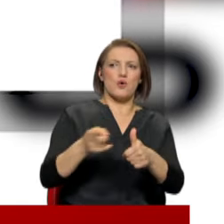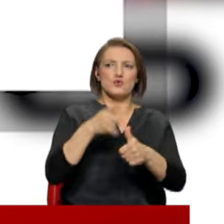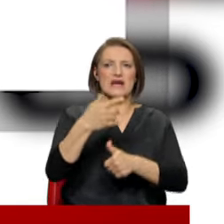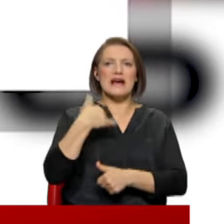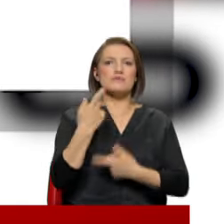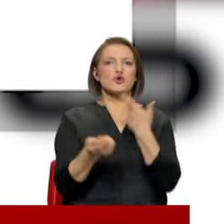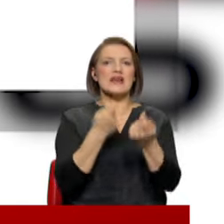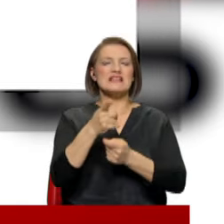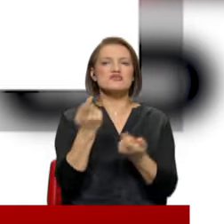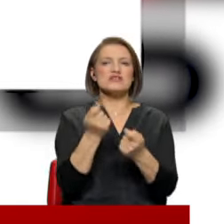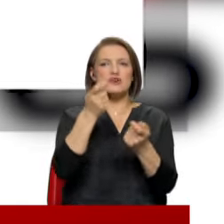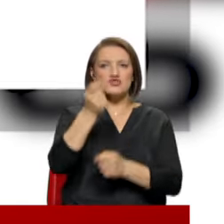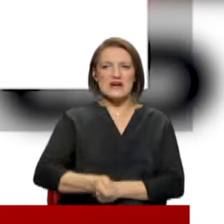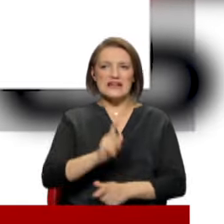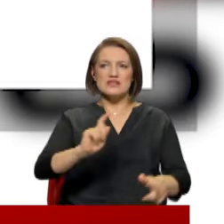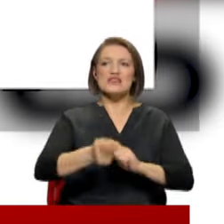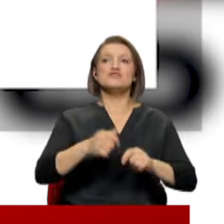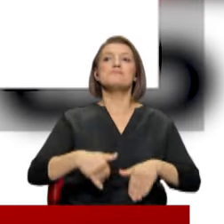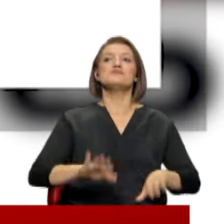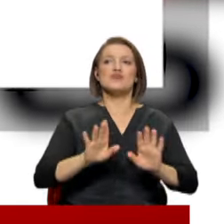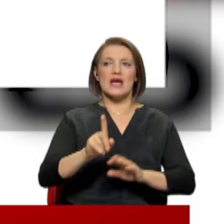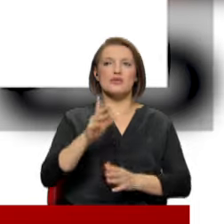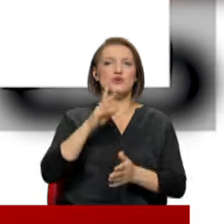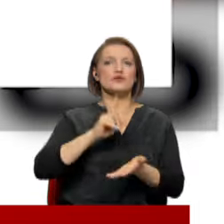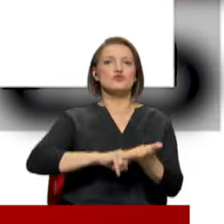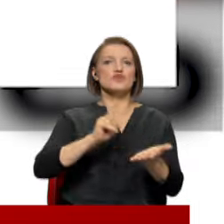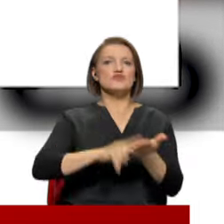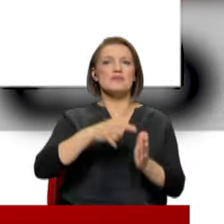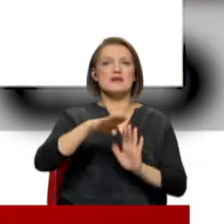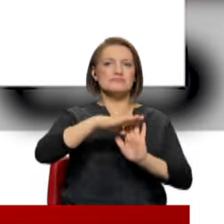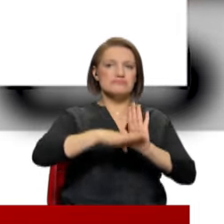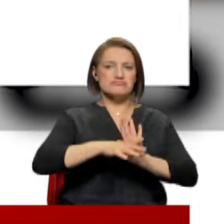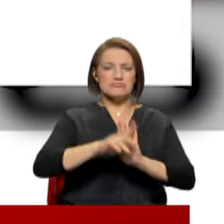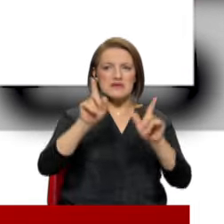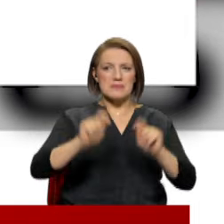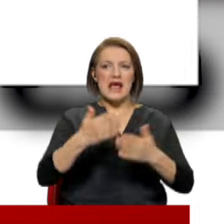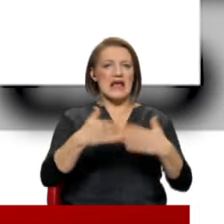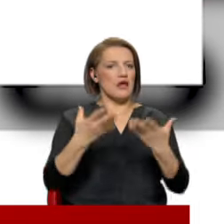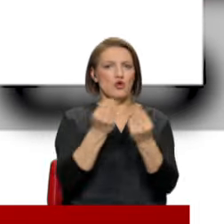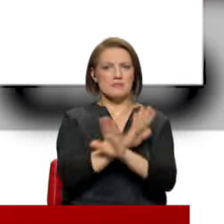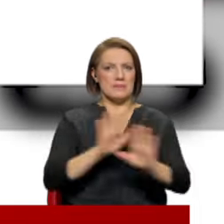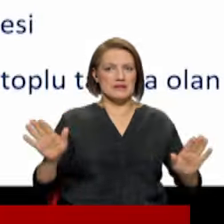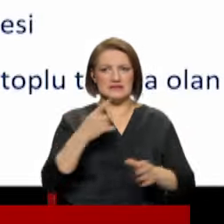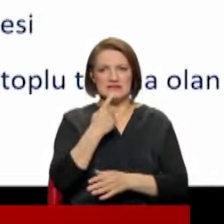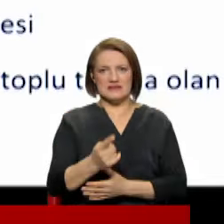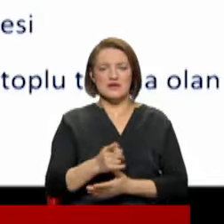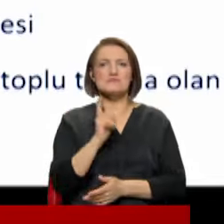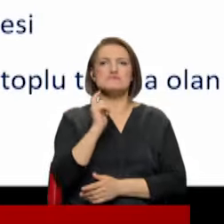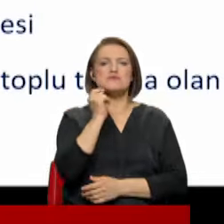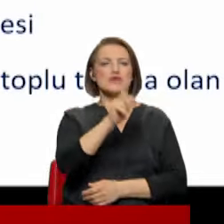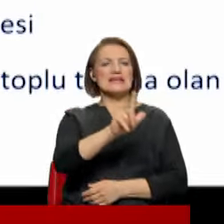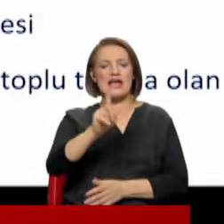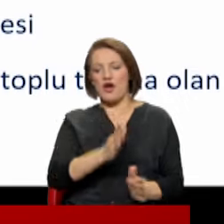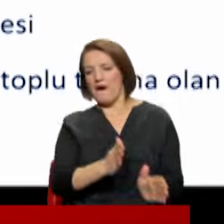kamu görevlilerinin çalışma koşulları değiştirilmemeli, toplu sözleşme hükümlerinin uygulanmasına engel olunmamalıdır. Zorunlu